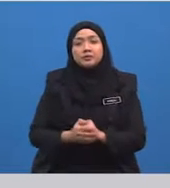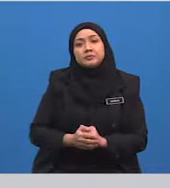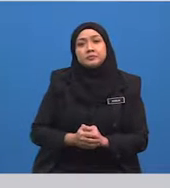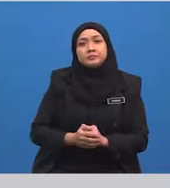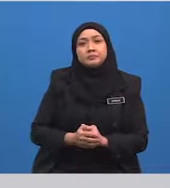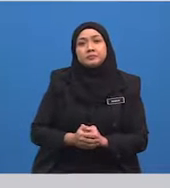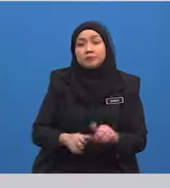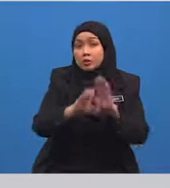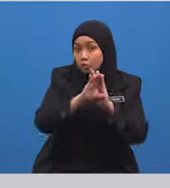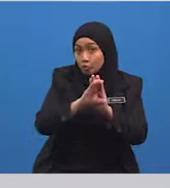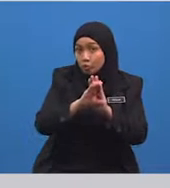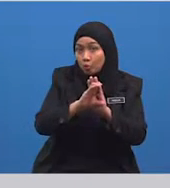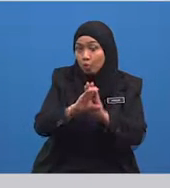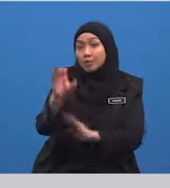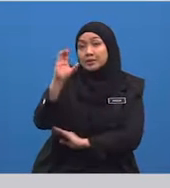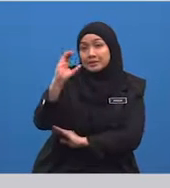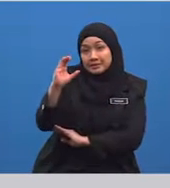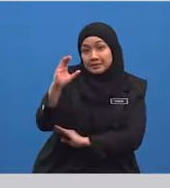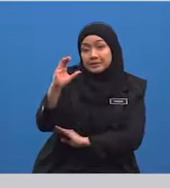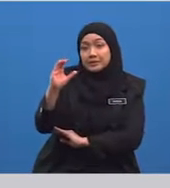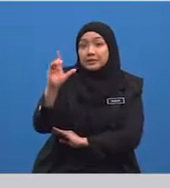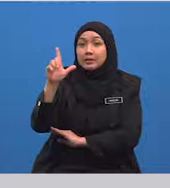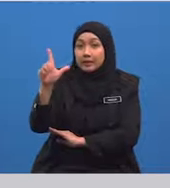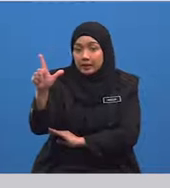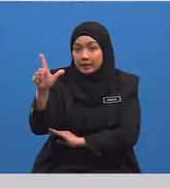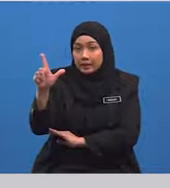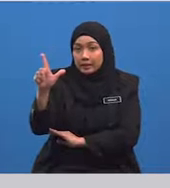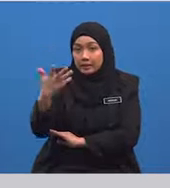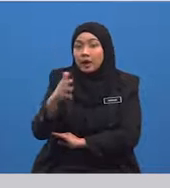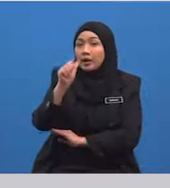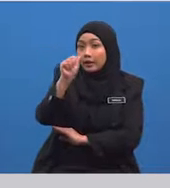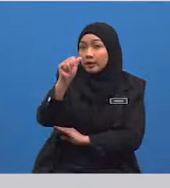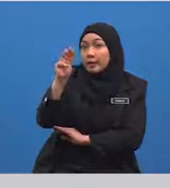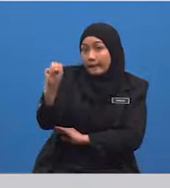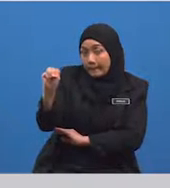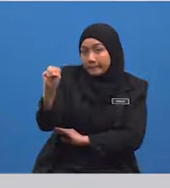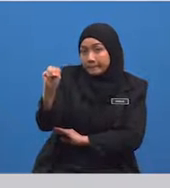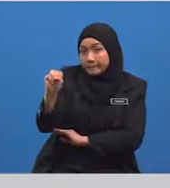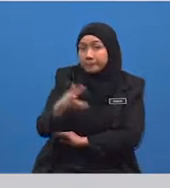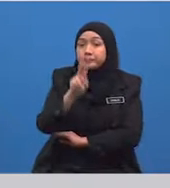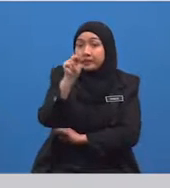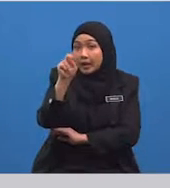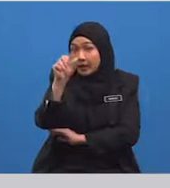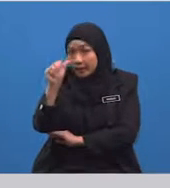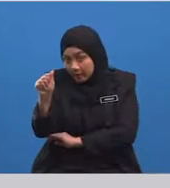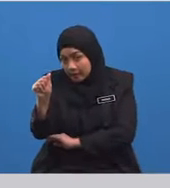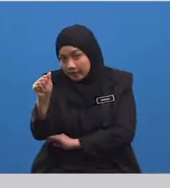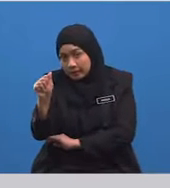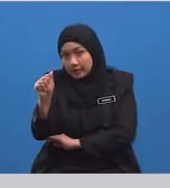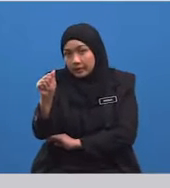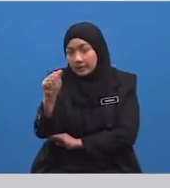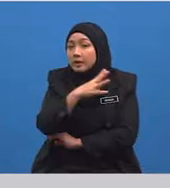ialah kalsium nitrat, amonia klorida, natrium klorida